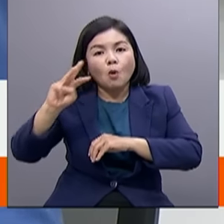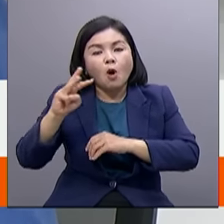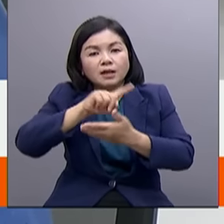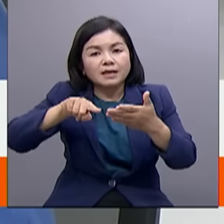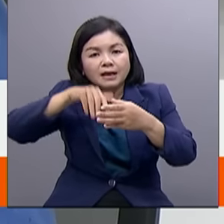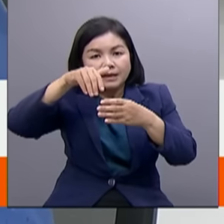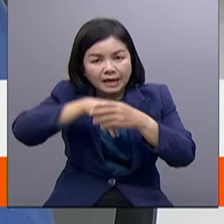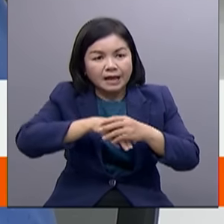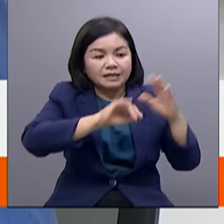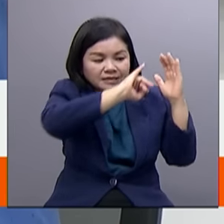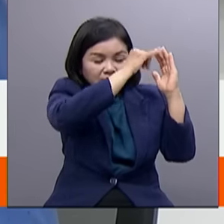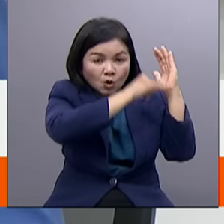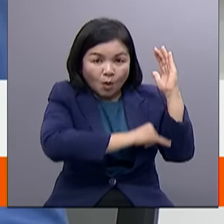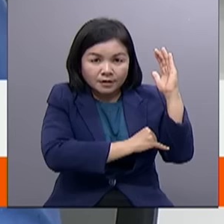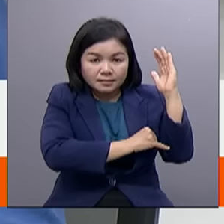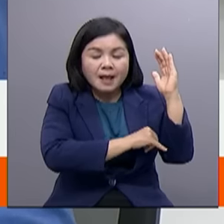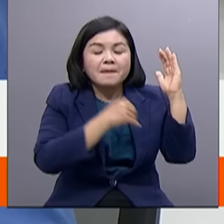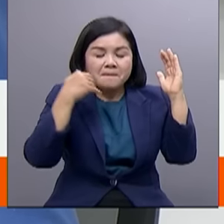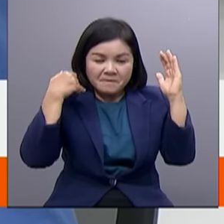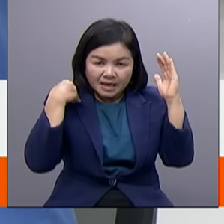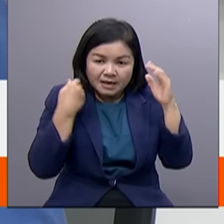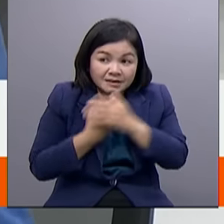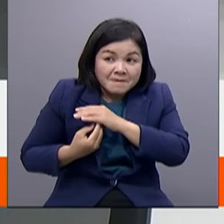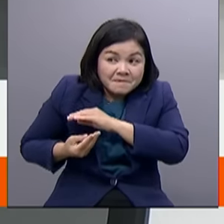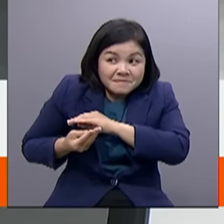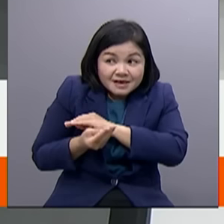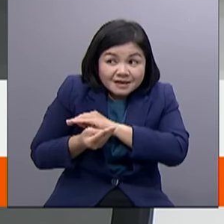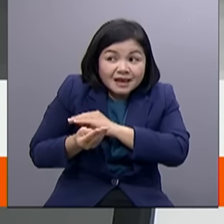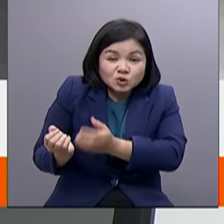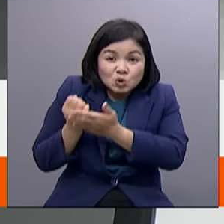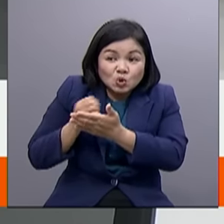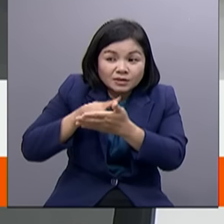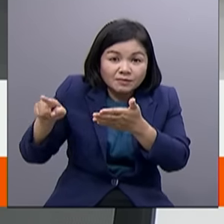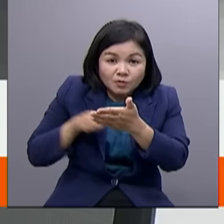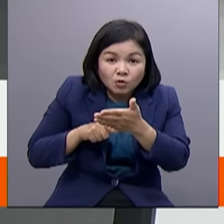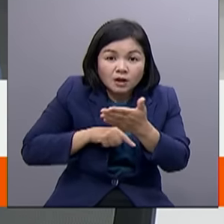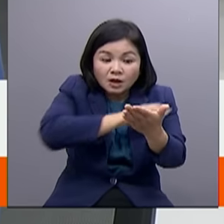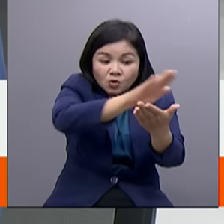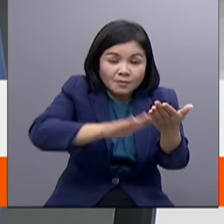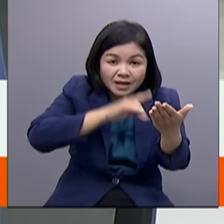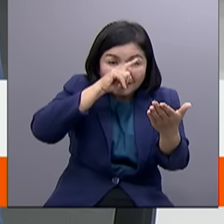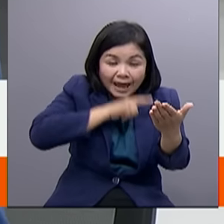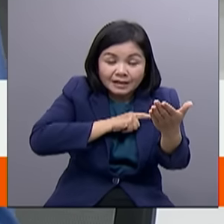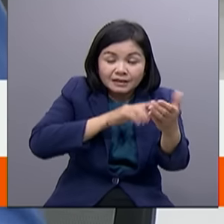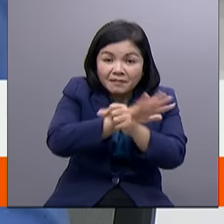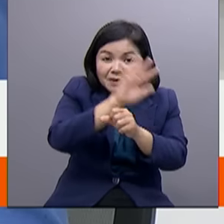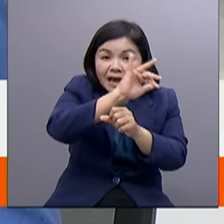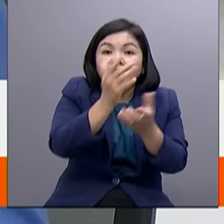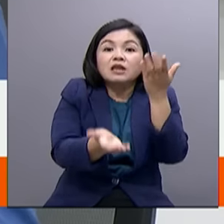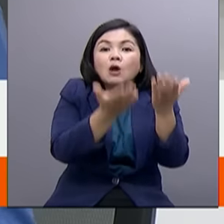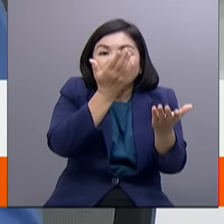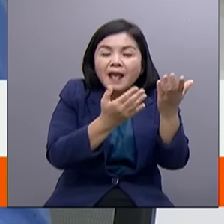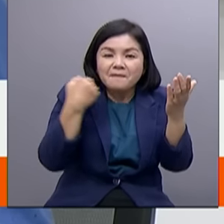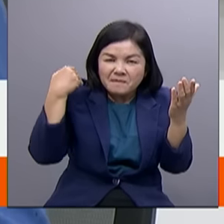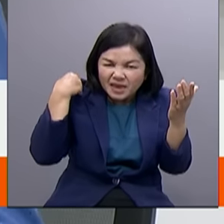หลายพื้นที่นะครับมีการฮ้วกันจริงแต่ไม่ใช่ทุกพื้นที่นะครับพื้นที่